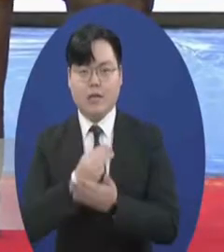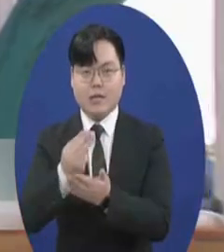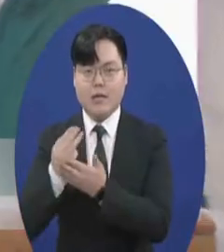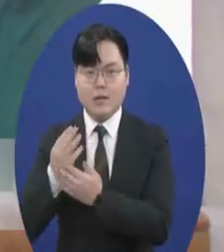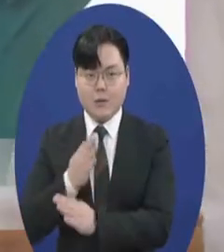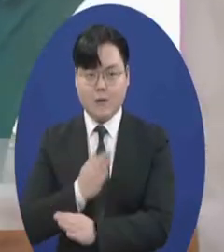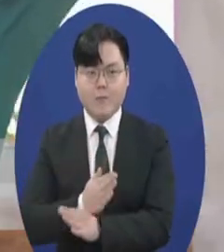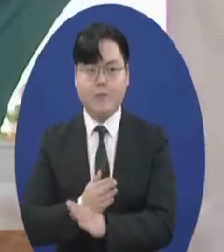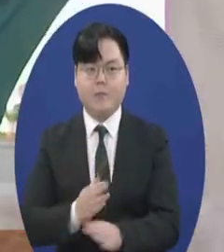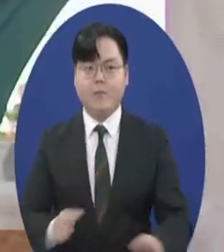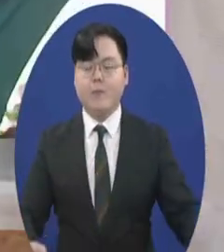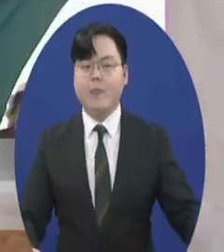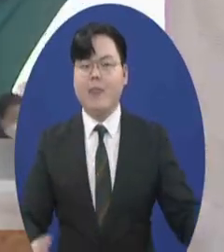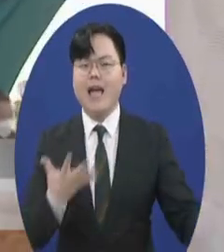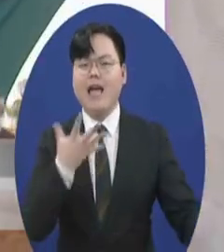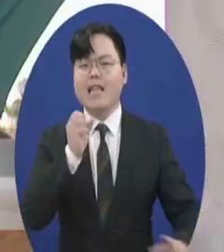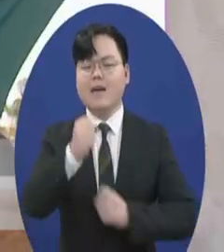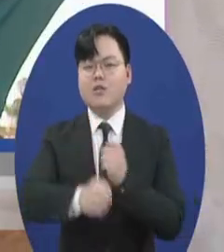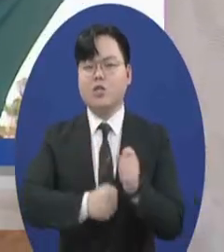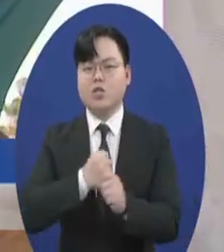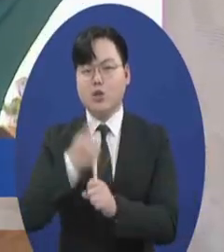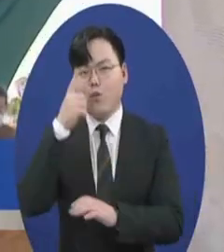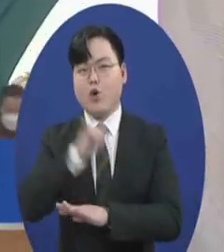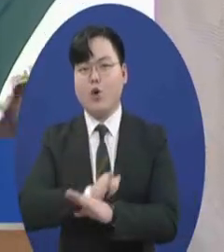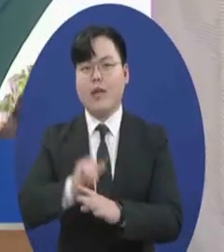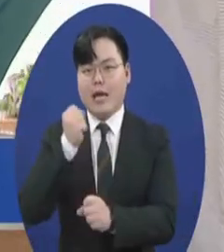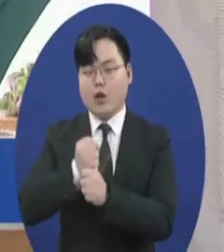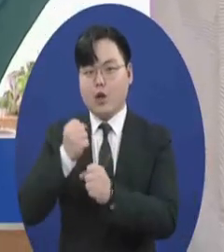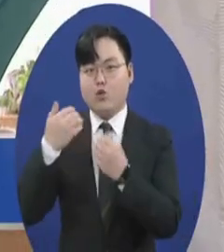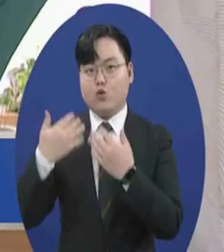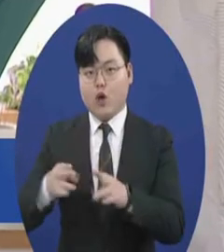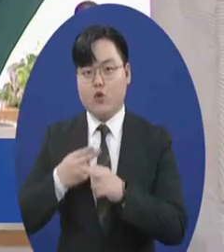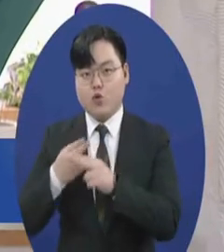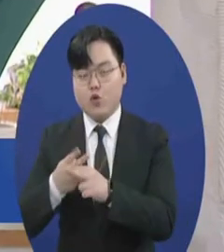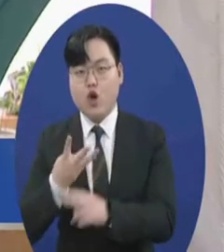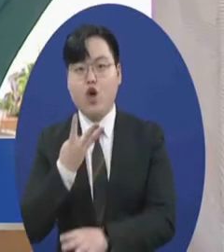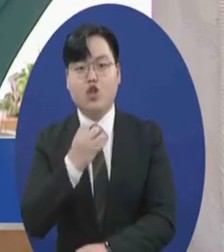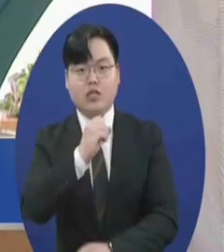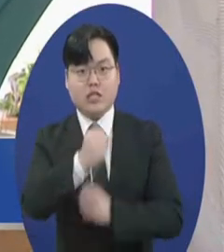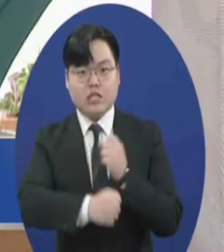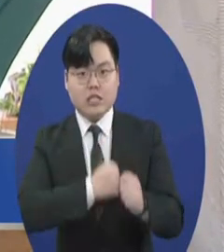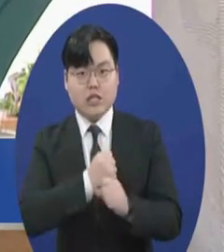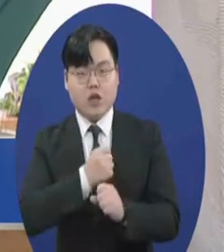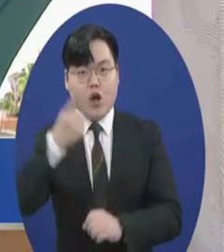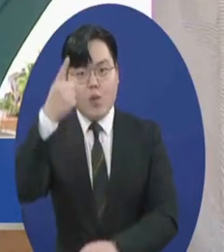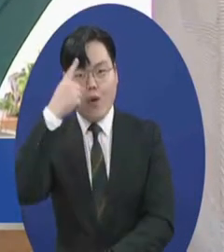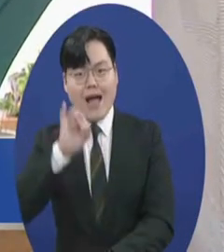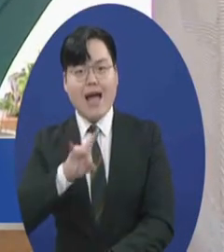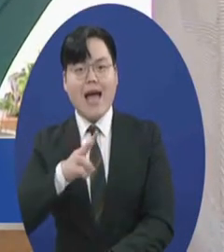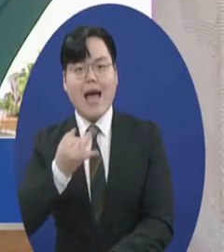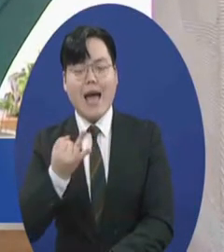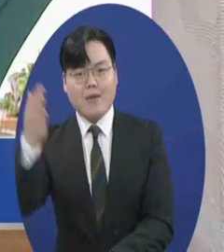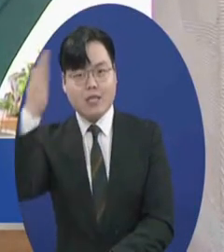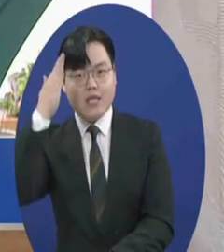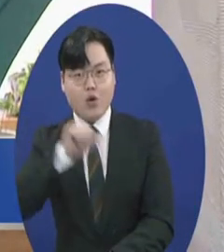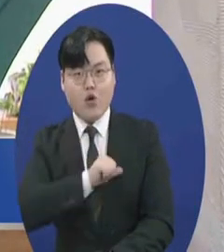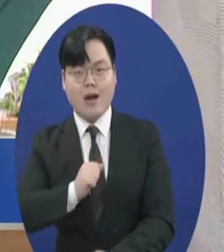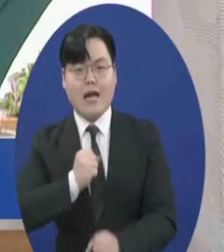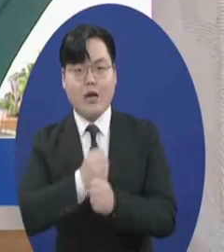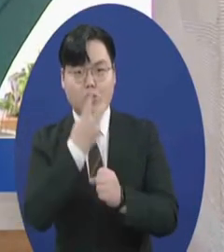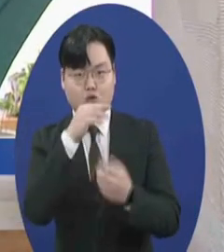юм. 50 хожил улсад ажиллав. Тэрний дөшөөд гараа жил нь Монголын ардын хайрын Монголын зөвшөөр төвшөнд